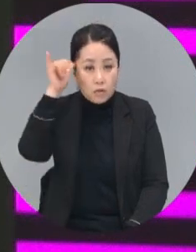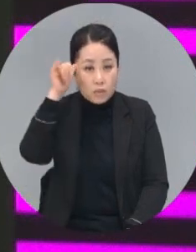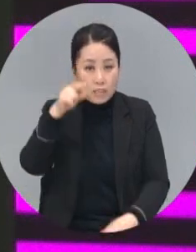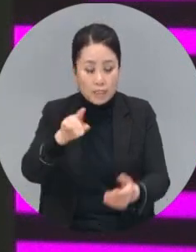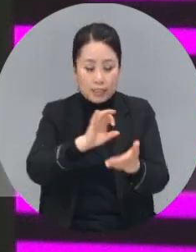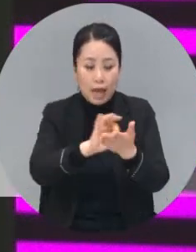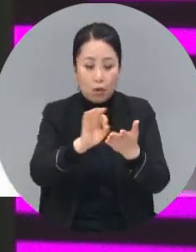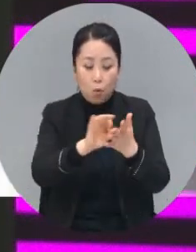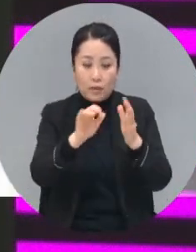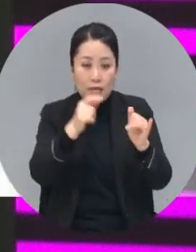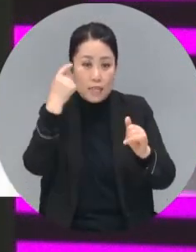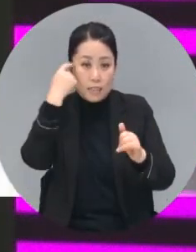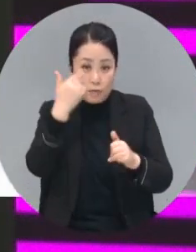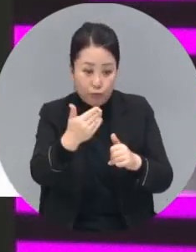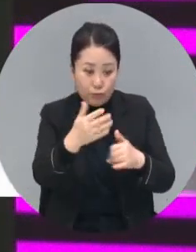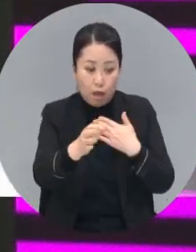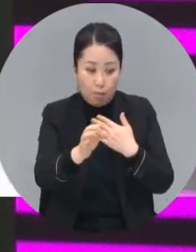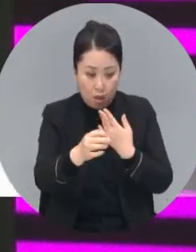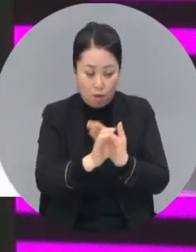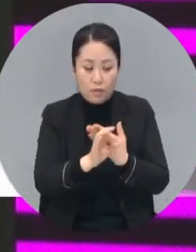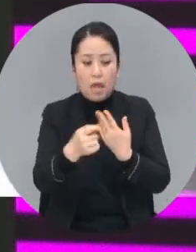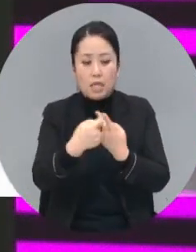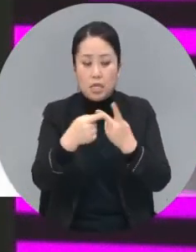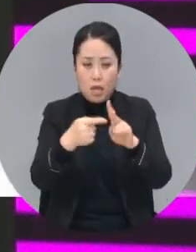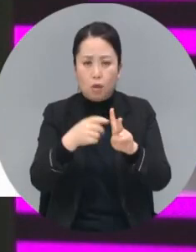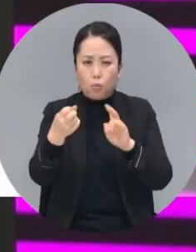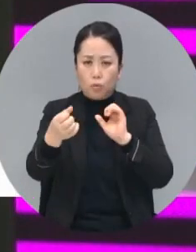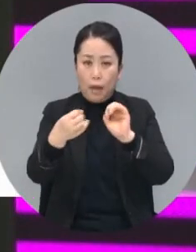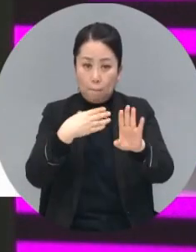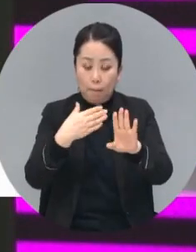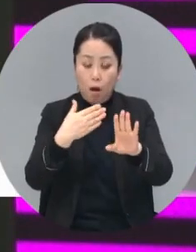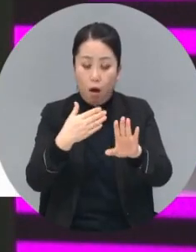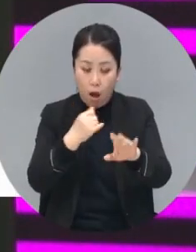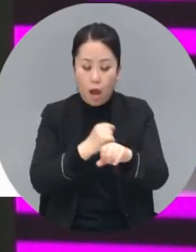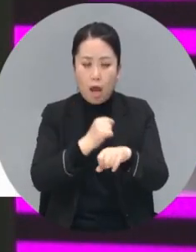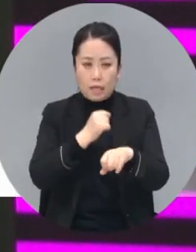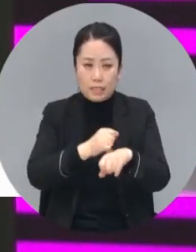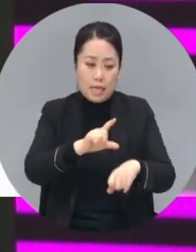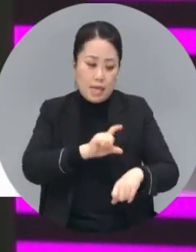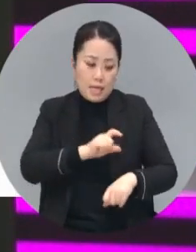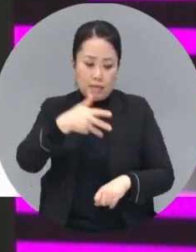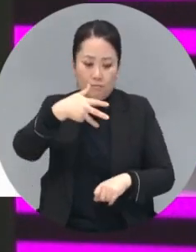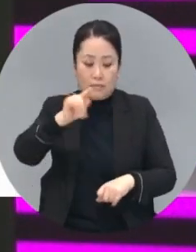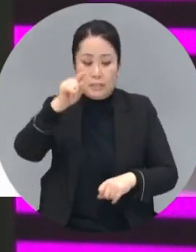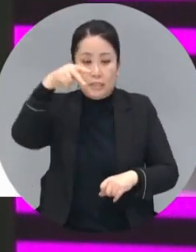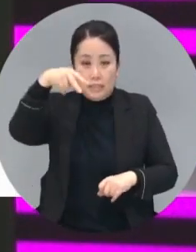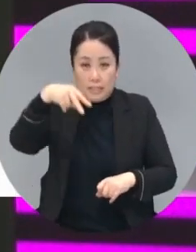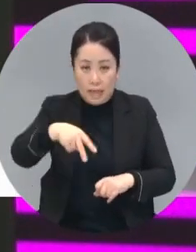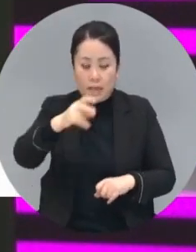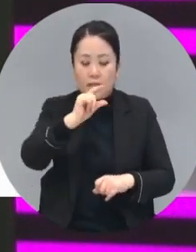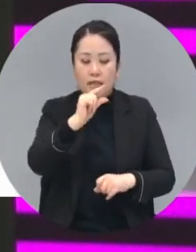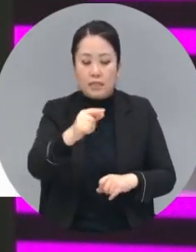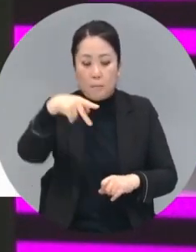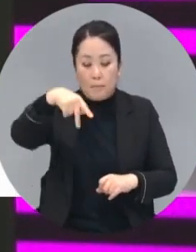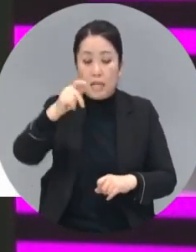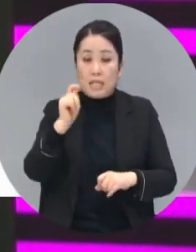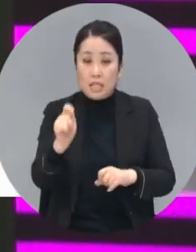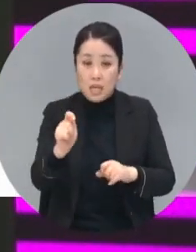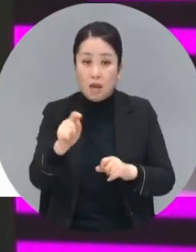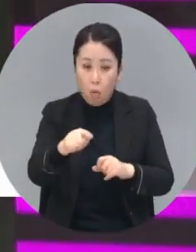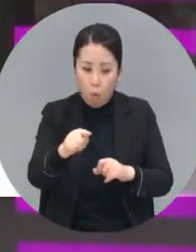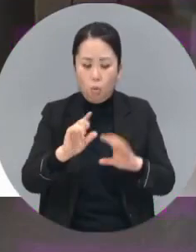인공지능이 사용자의 질문을 이해하고 답변을 내놓는 이른바 챗 GPT에 대한 세계적인 관심이